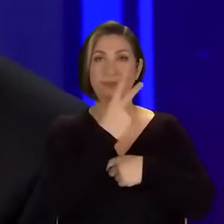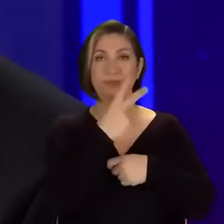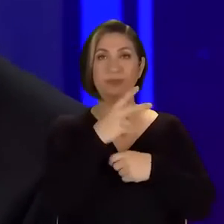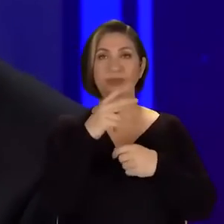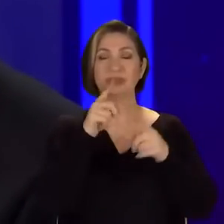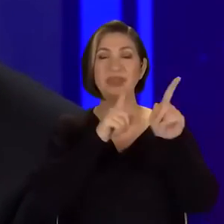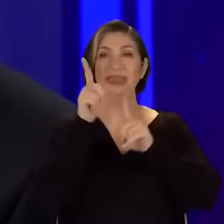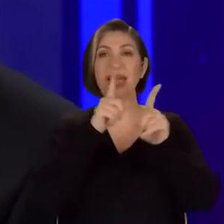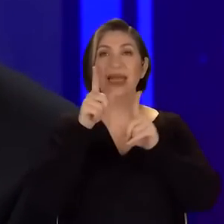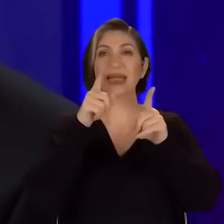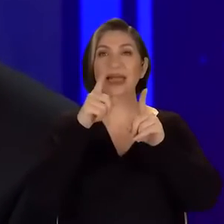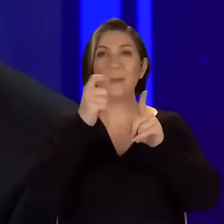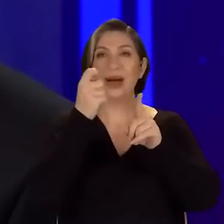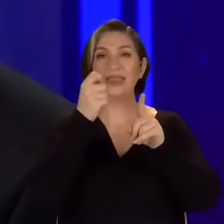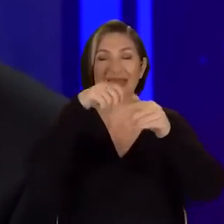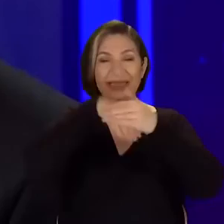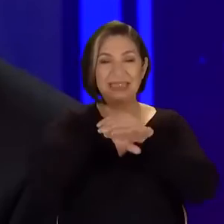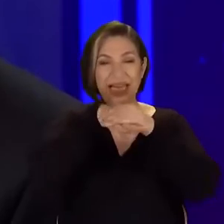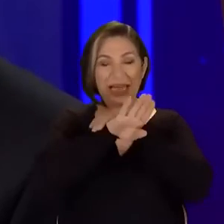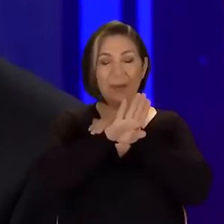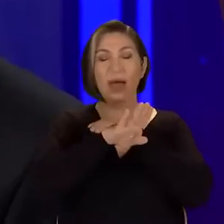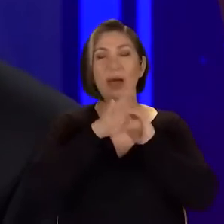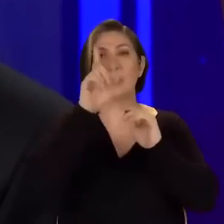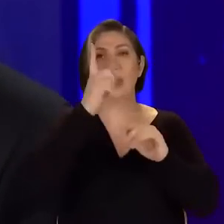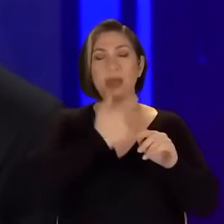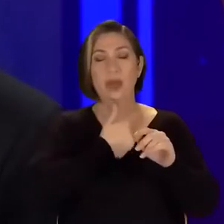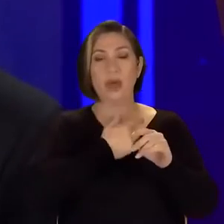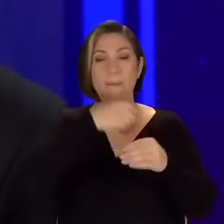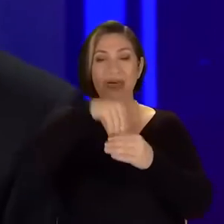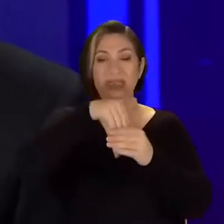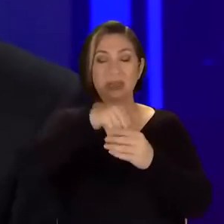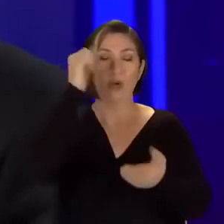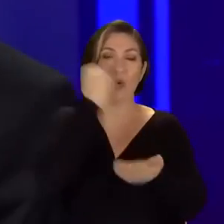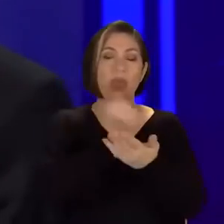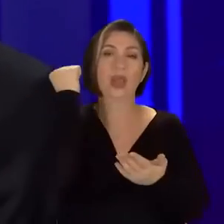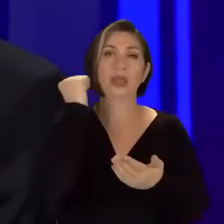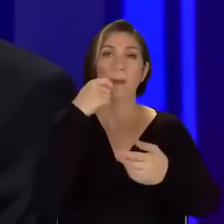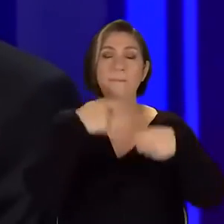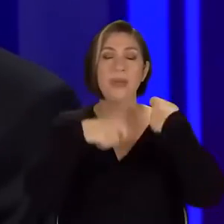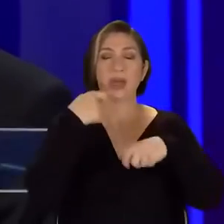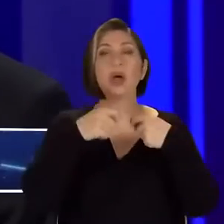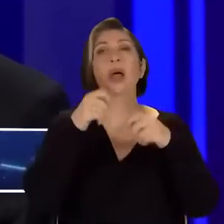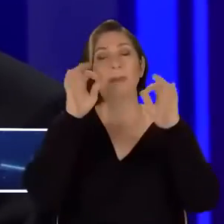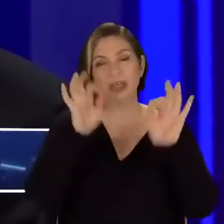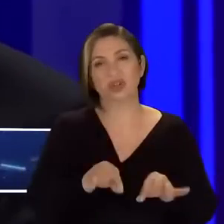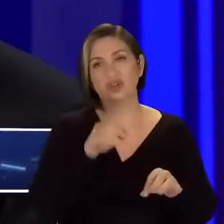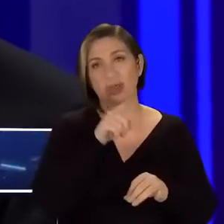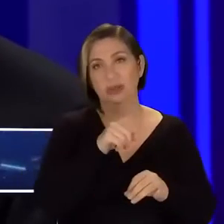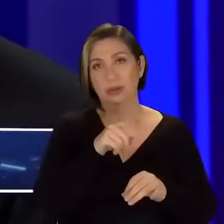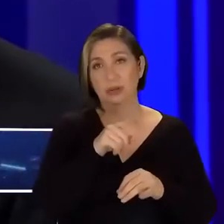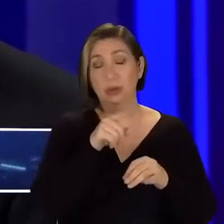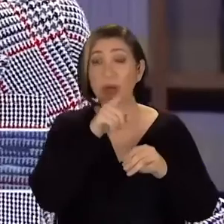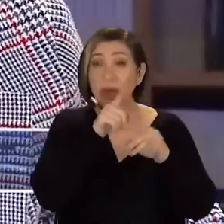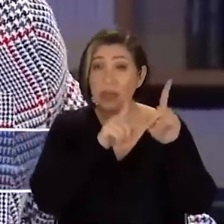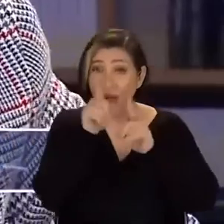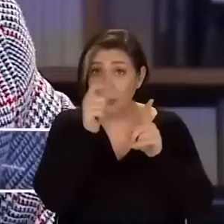kripto para saklama hizmeti verme üzerine bir kanunu meclisinde onayladı. Yani bankalar bu işe giriyorlar artık. Bankalar kripto